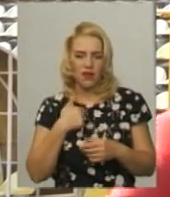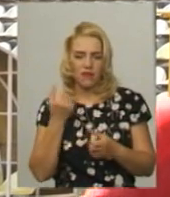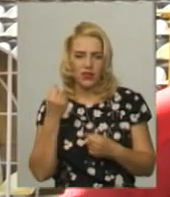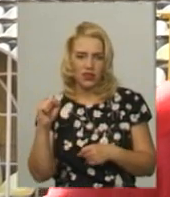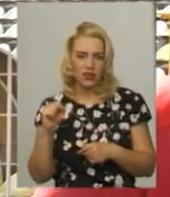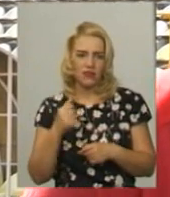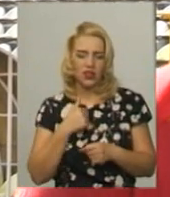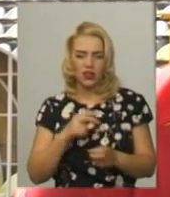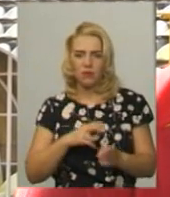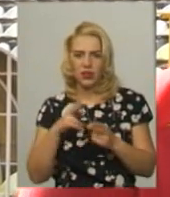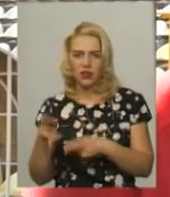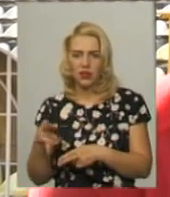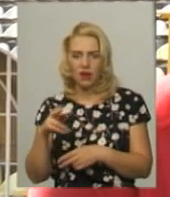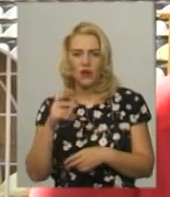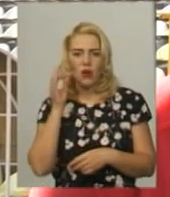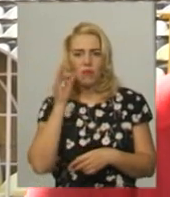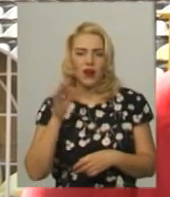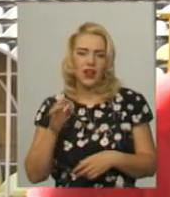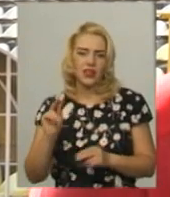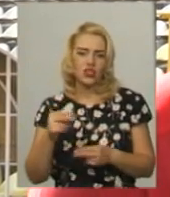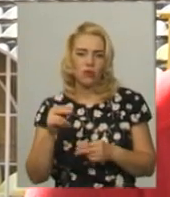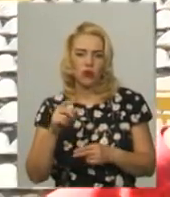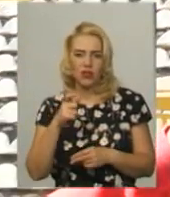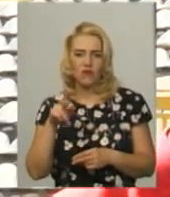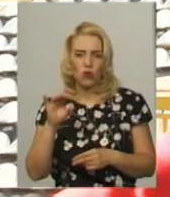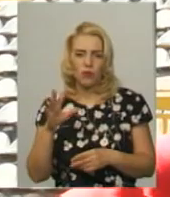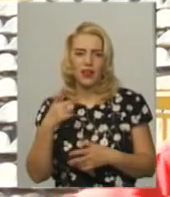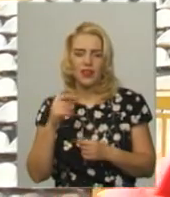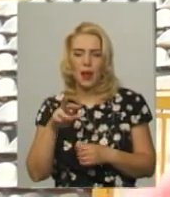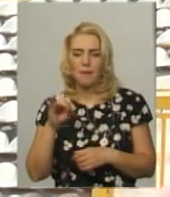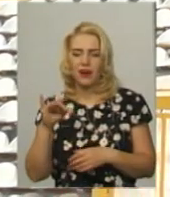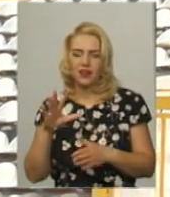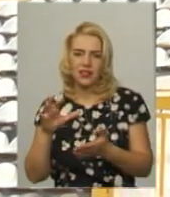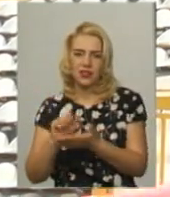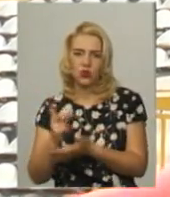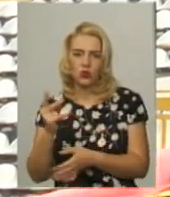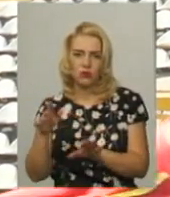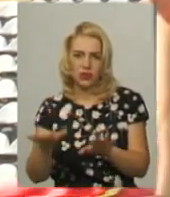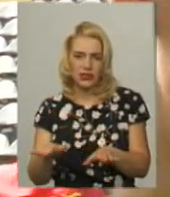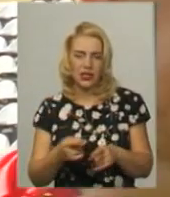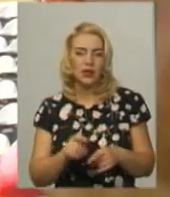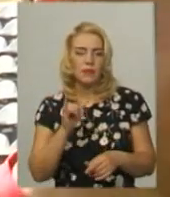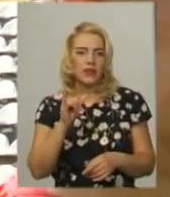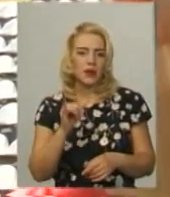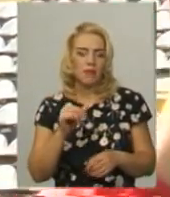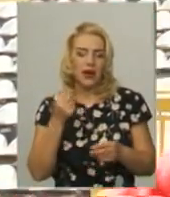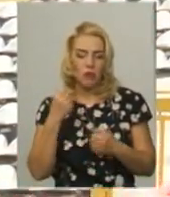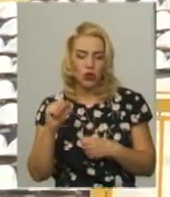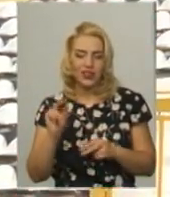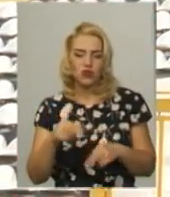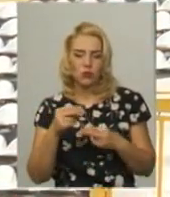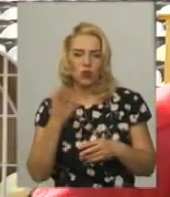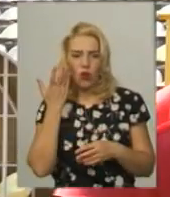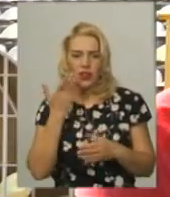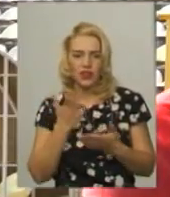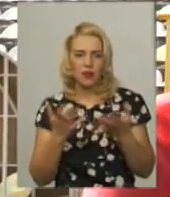до неї приїхав в Берлін на чемпіонат Європи, де вона Марінка була другом. Михайло каже, що перемогти у чемпіонатах легше, коли є підтримка